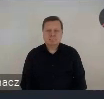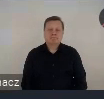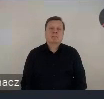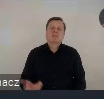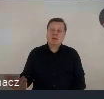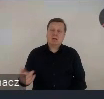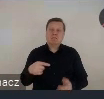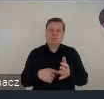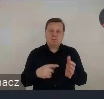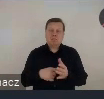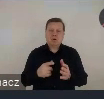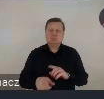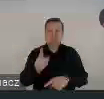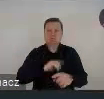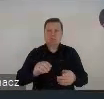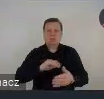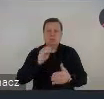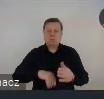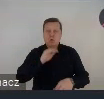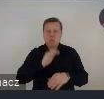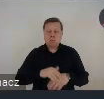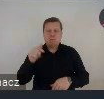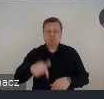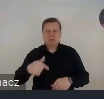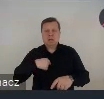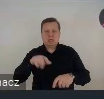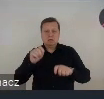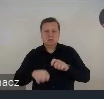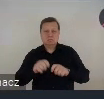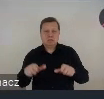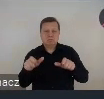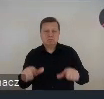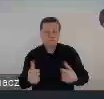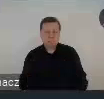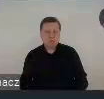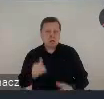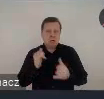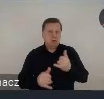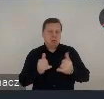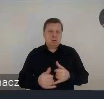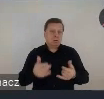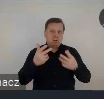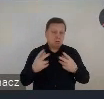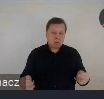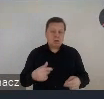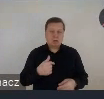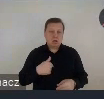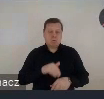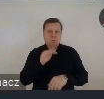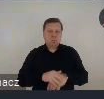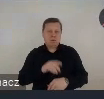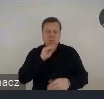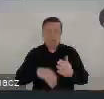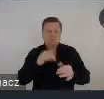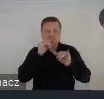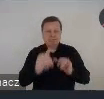musimy ustalić przed podpisaniem umowy, no bo inaczej niestety nie będziemy mogli Państwu z Państwem podpisać